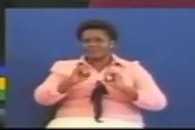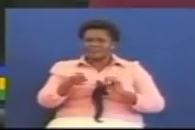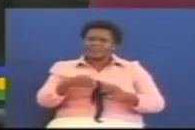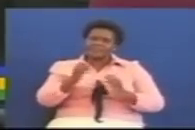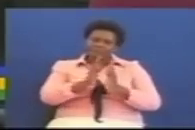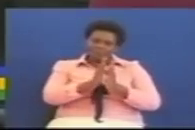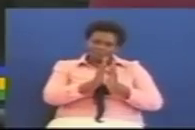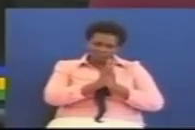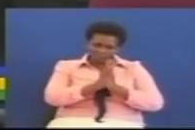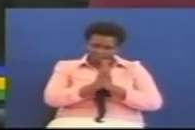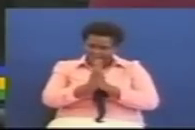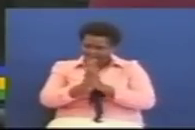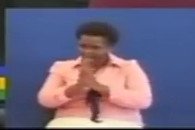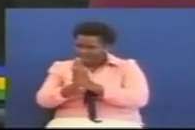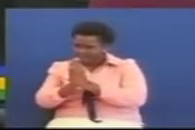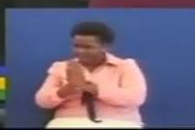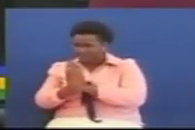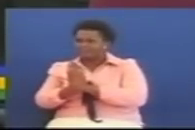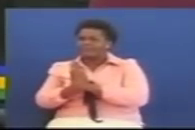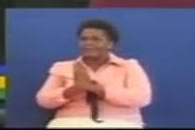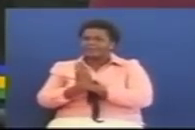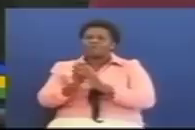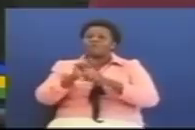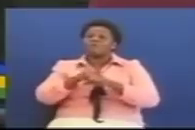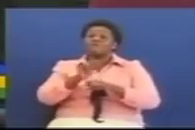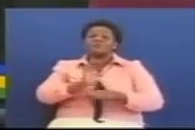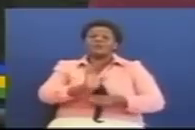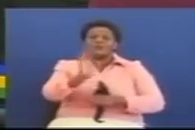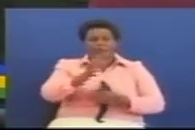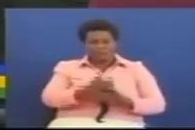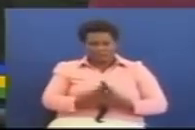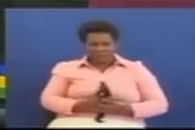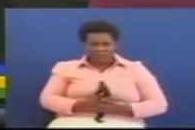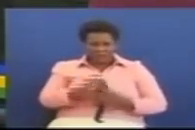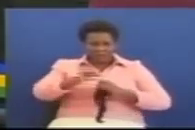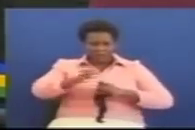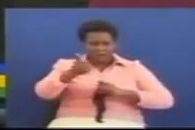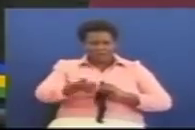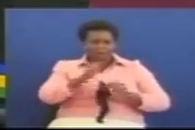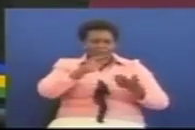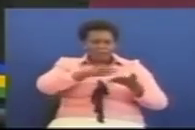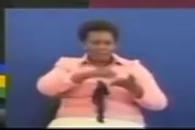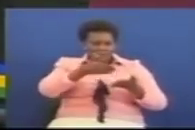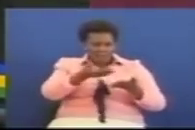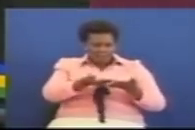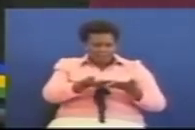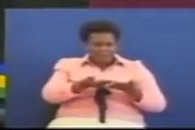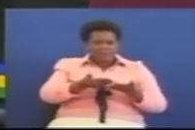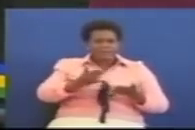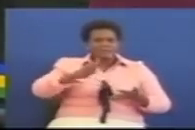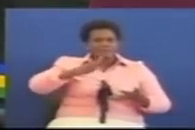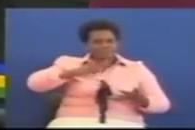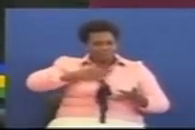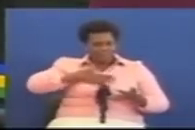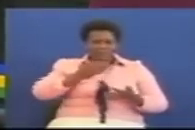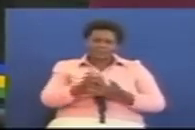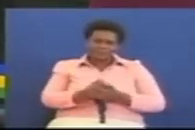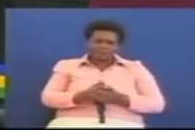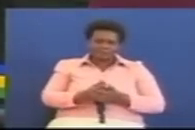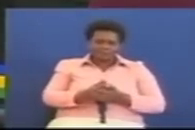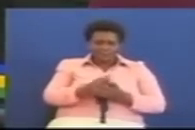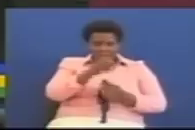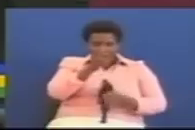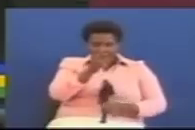tu mtazamaji na kwa niaba ya crew nzima ambayo imekuletea matangazo haya ya moja kwa